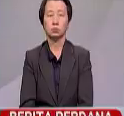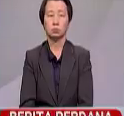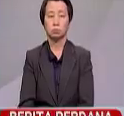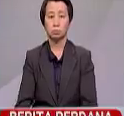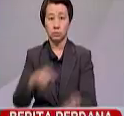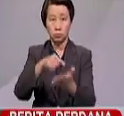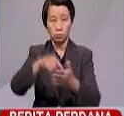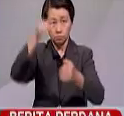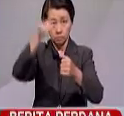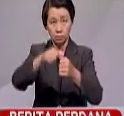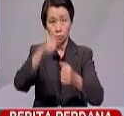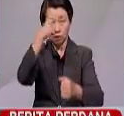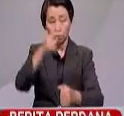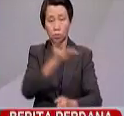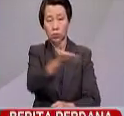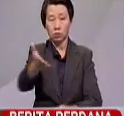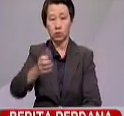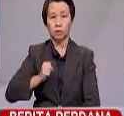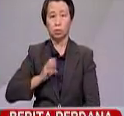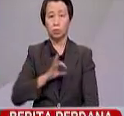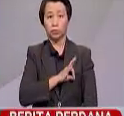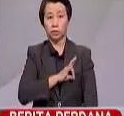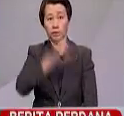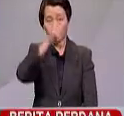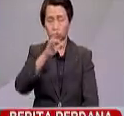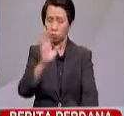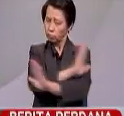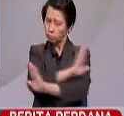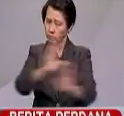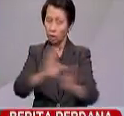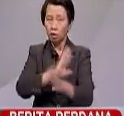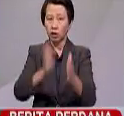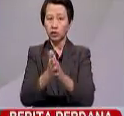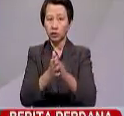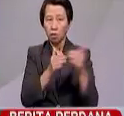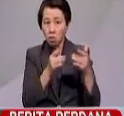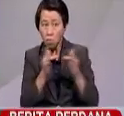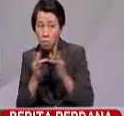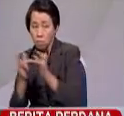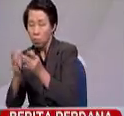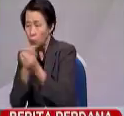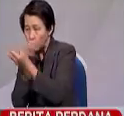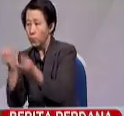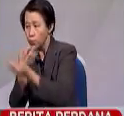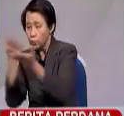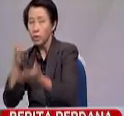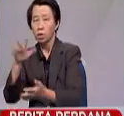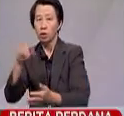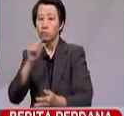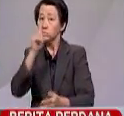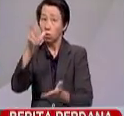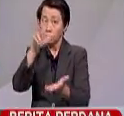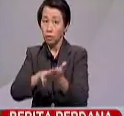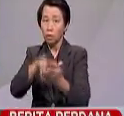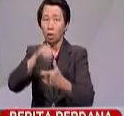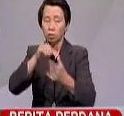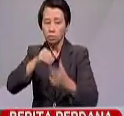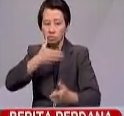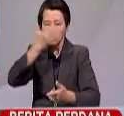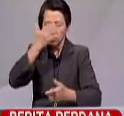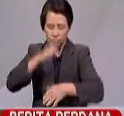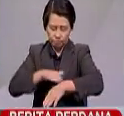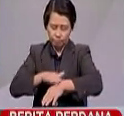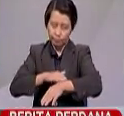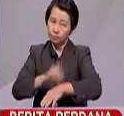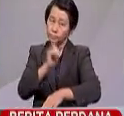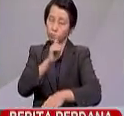Baik, ini peringatan kepada penjawat awam. Jangan jadi rantaian kepada penyebaran isu tidak sahih atau berbau